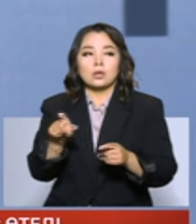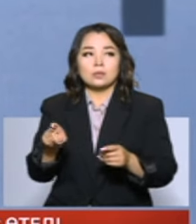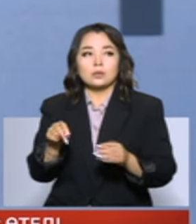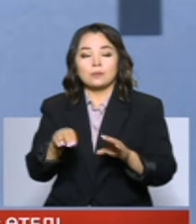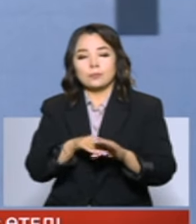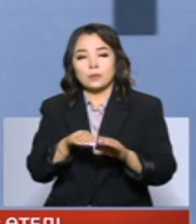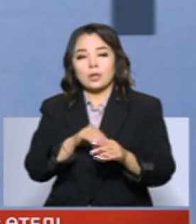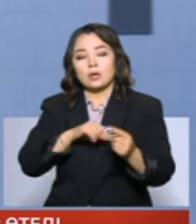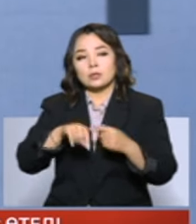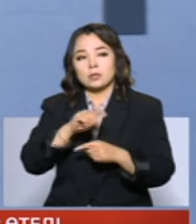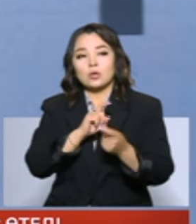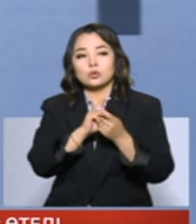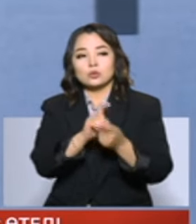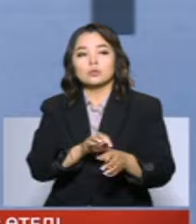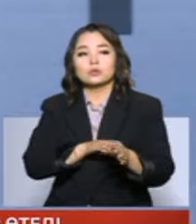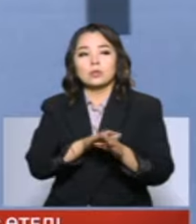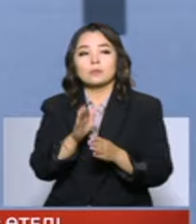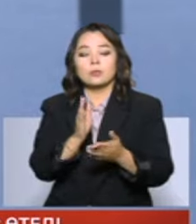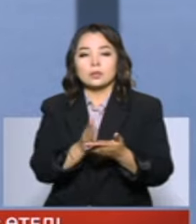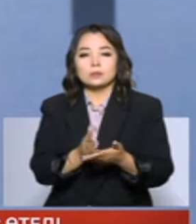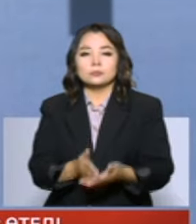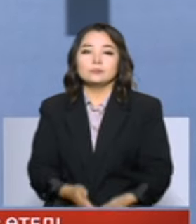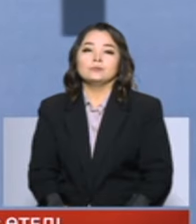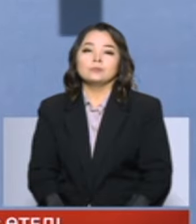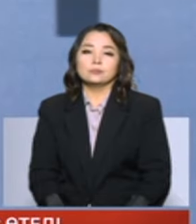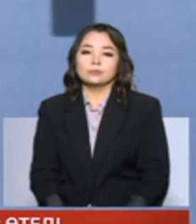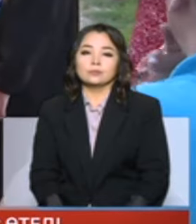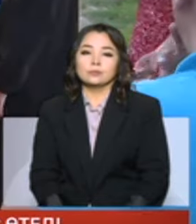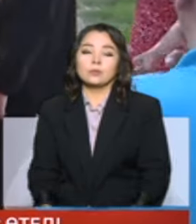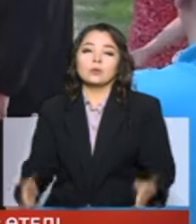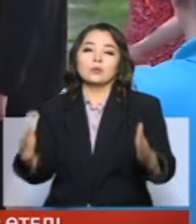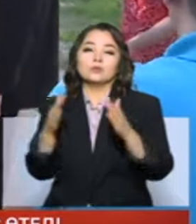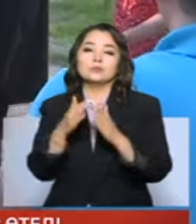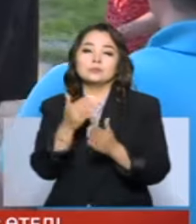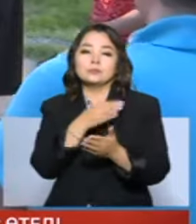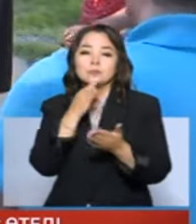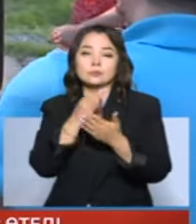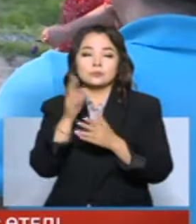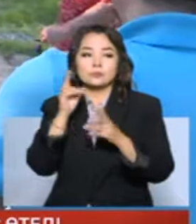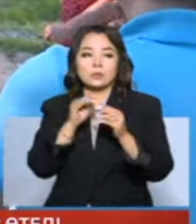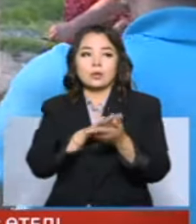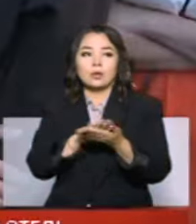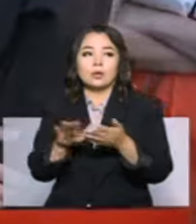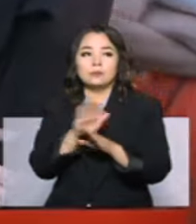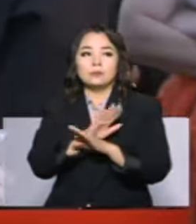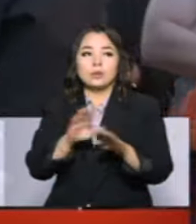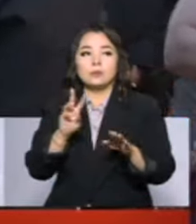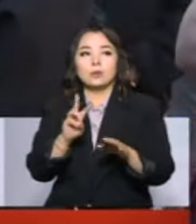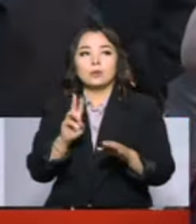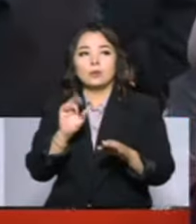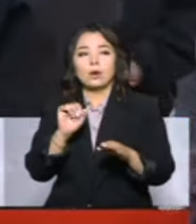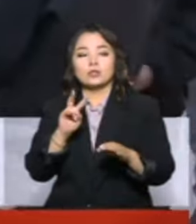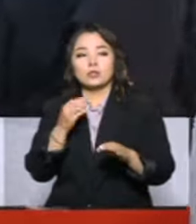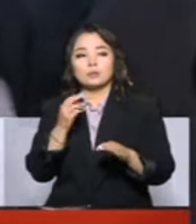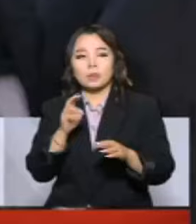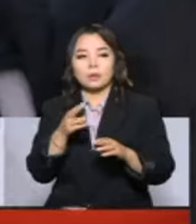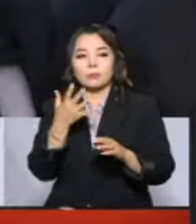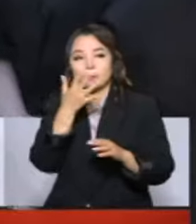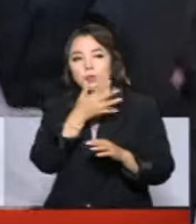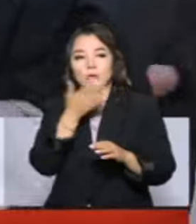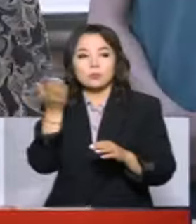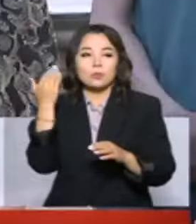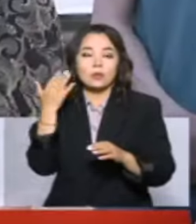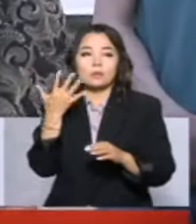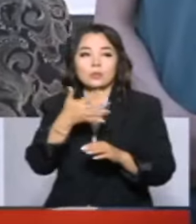бүгінде кәсіпкерлермен күресіп жүр. Үйлі боламын деп үміт ақталмағандардың бірі Марат Қуанышбек. 5 жыл бұрын